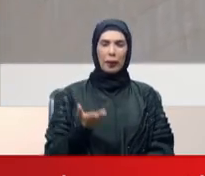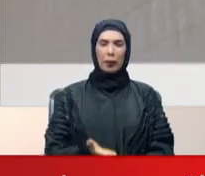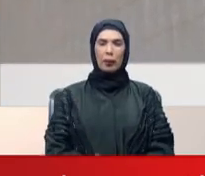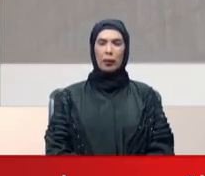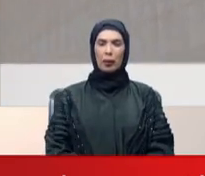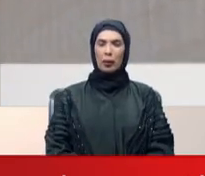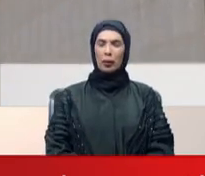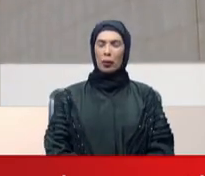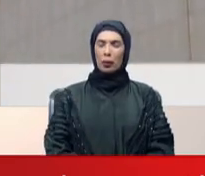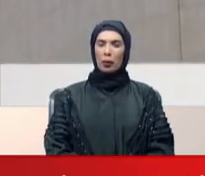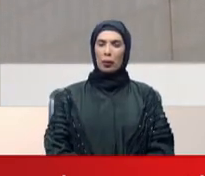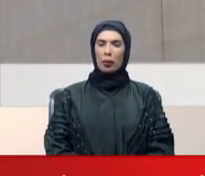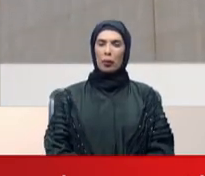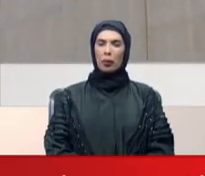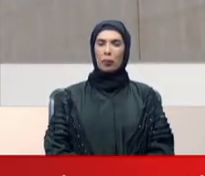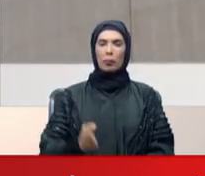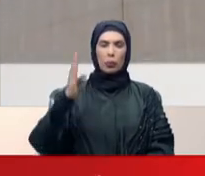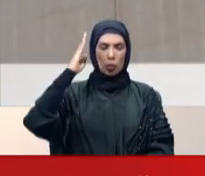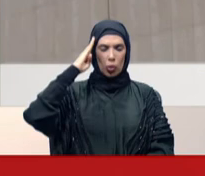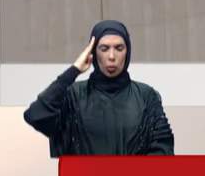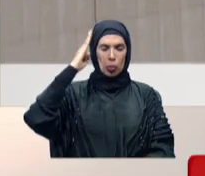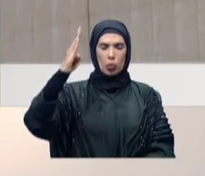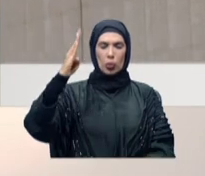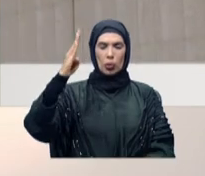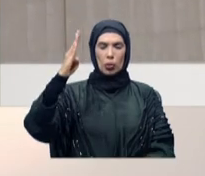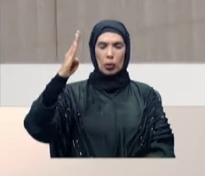نعم، الأستاذة فاطمة الكعبي، إخصائية معارض